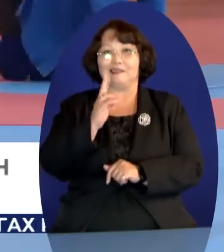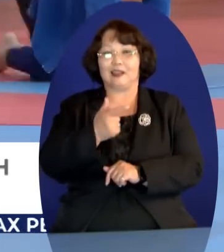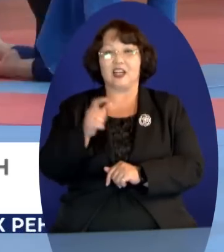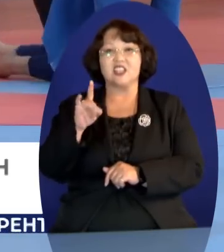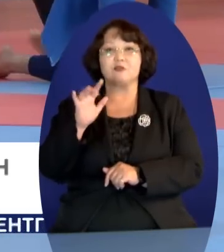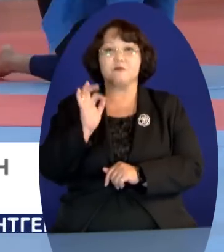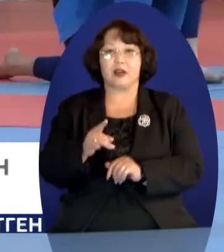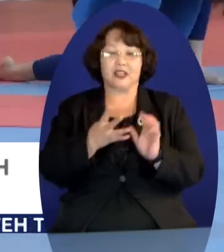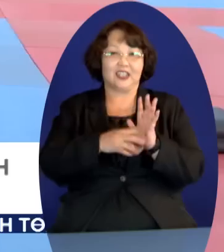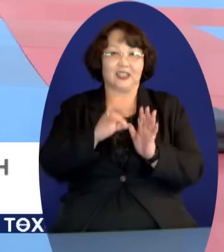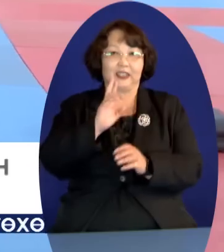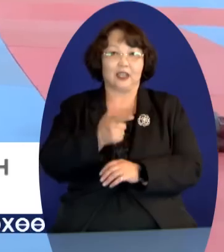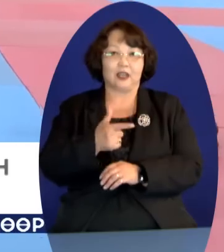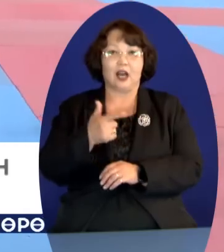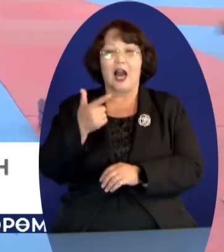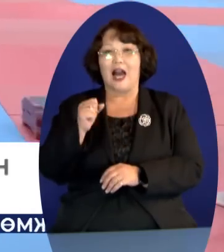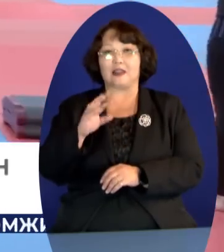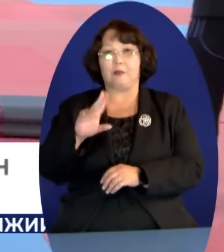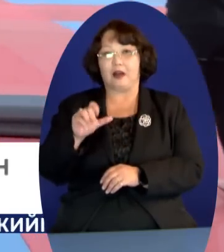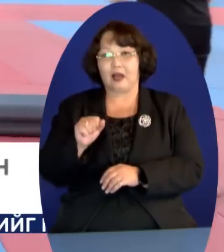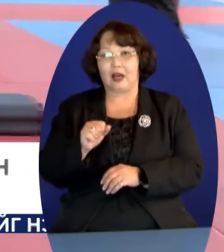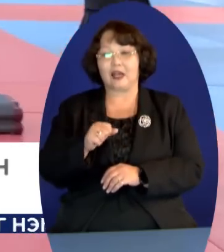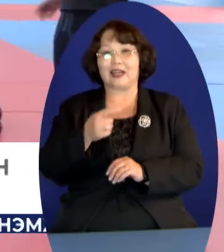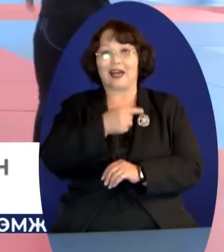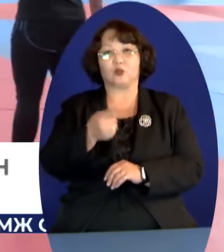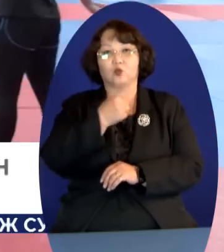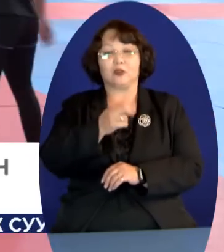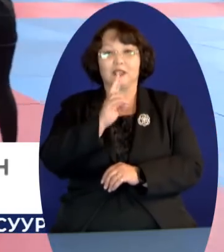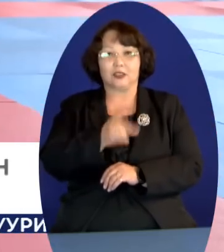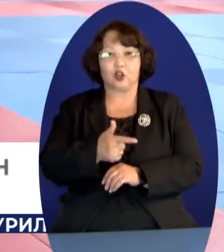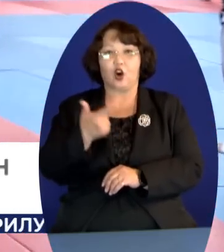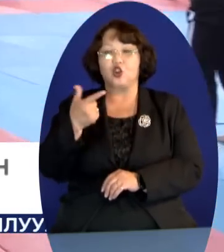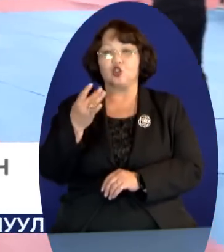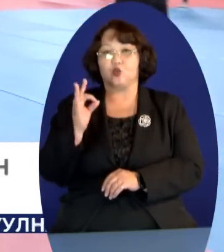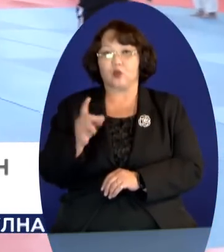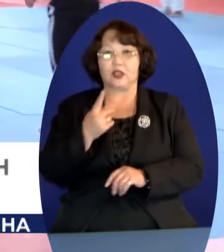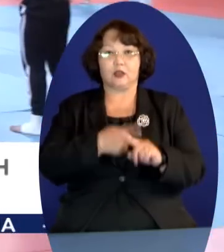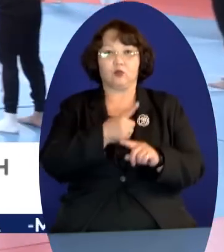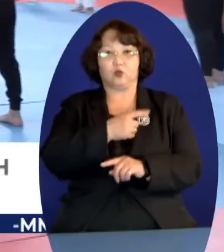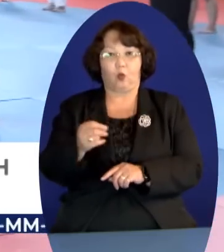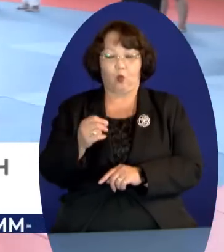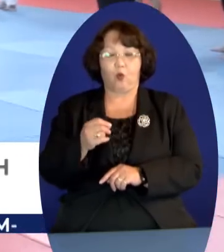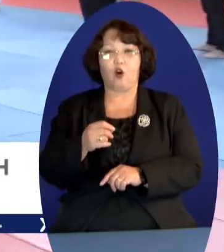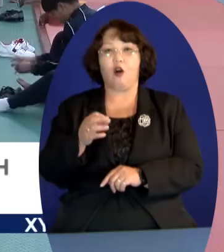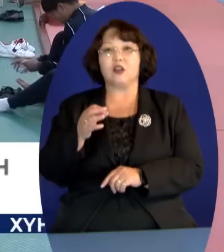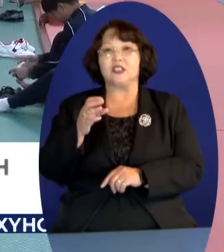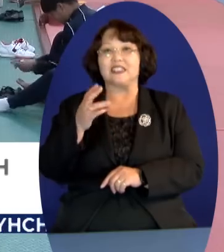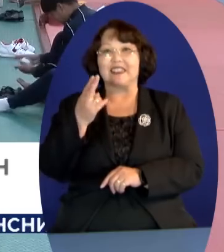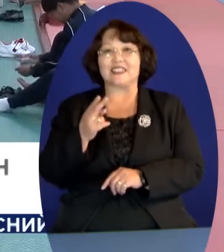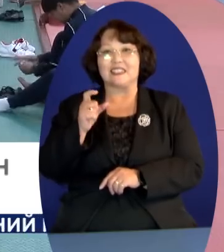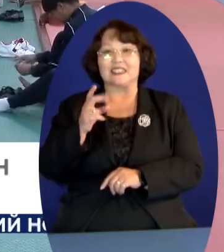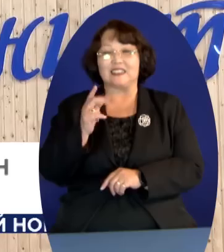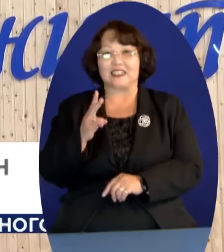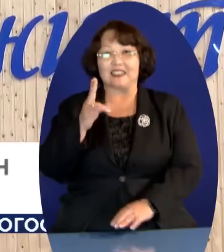Эрдэнэ Баяр 90 кг жинд Ган Тулгын Алтан Баган Хасаг 100 кг жинд Батвыгийн Гончгсрөн Нэмэг 100 кг жинд Одхуугийн Зэтсэн